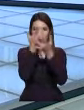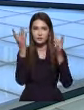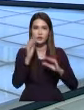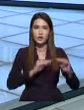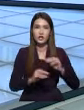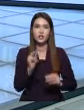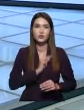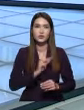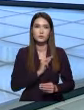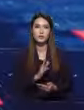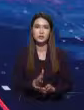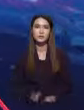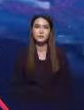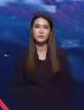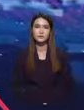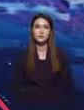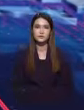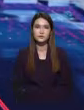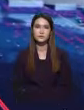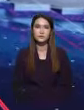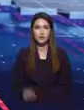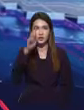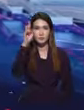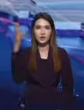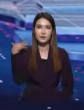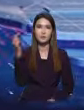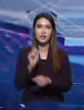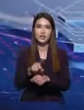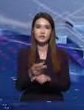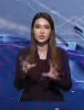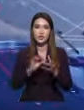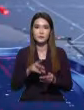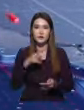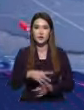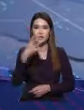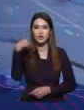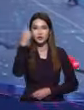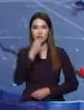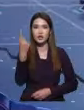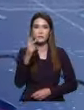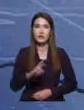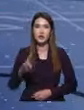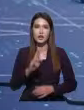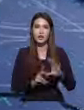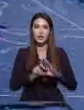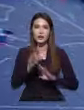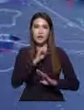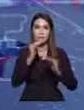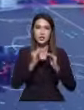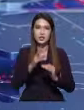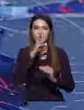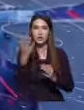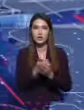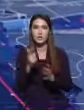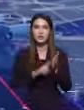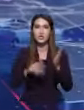салаларында еңбек етеді. Мемлекет басшысының тапсырмасы бойынша 2024 жылғы 1 қаңтардан бастап ең төменгі жалақы мөлшері 70